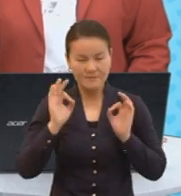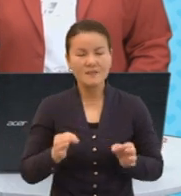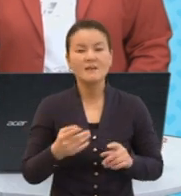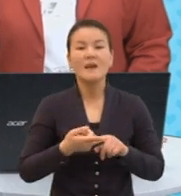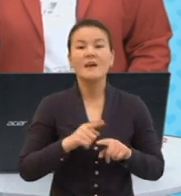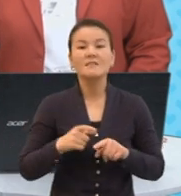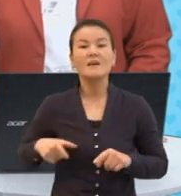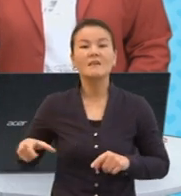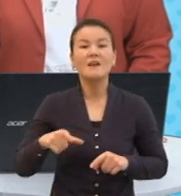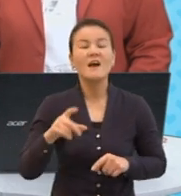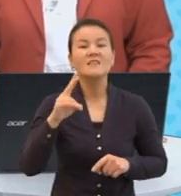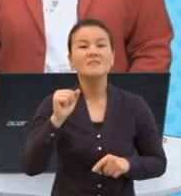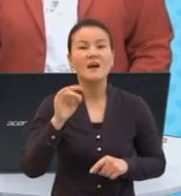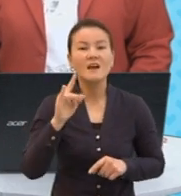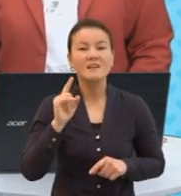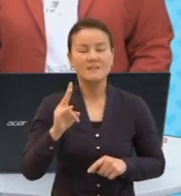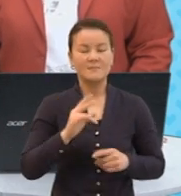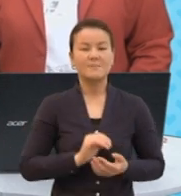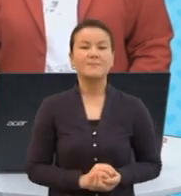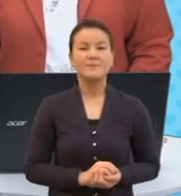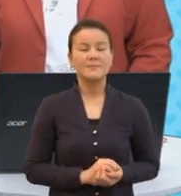река Нарын.